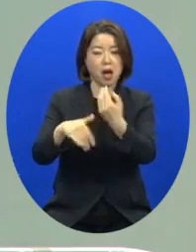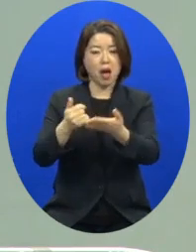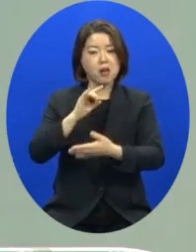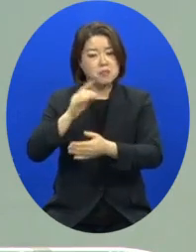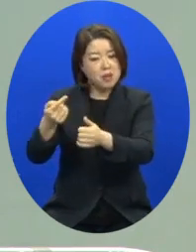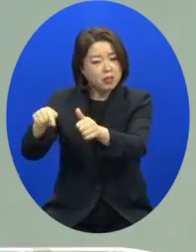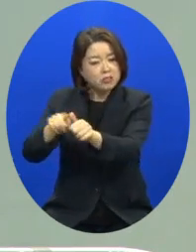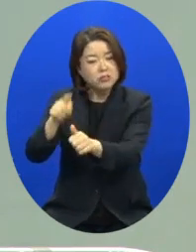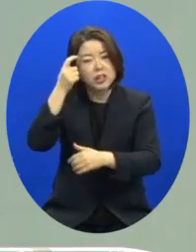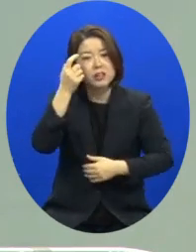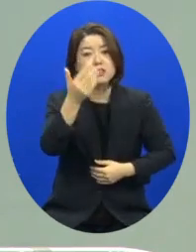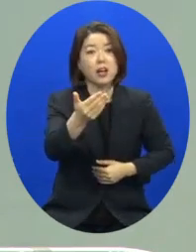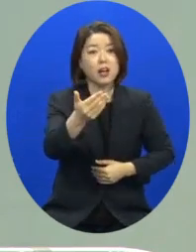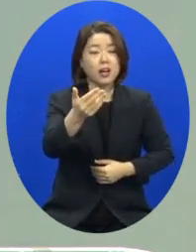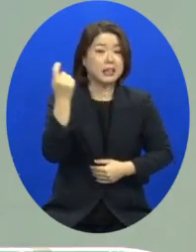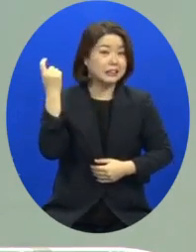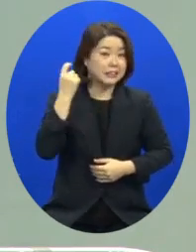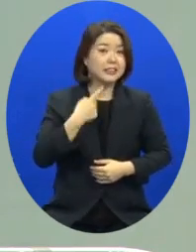의지하려고 하느냐.